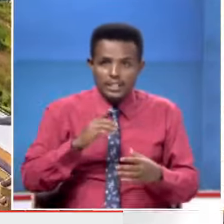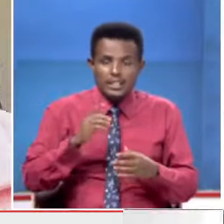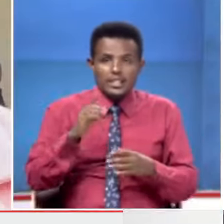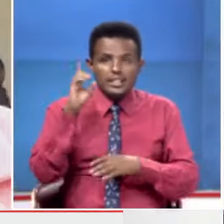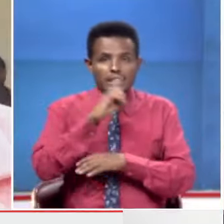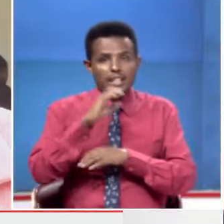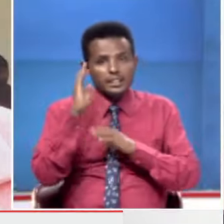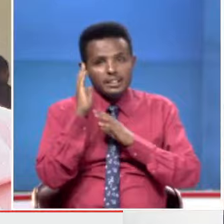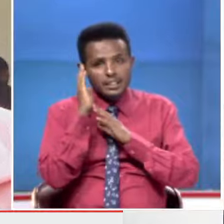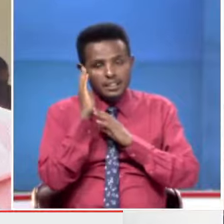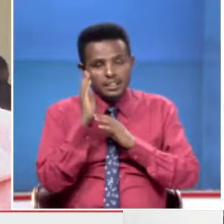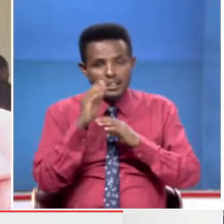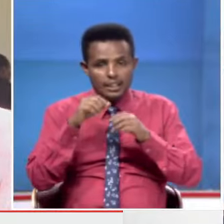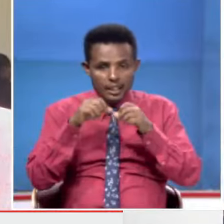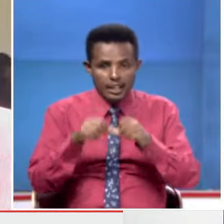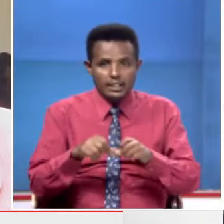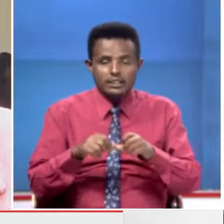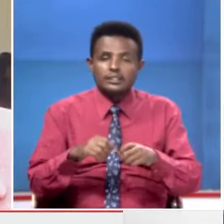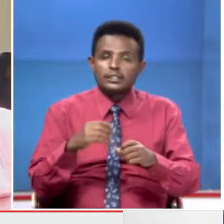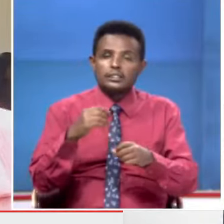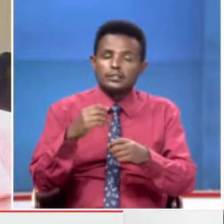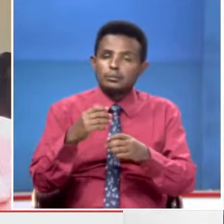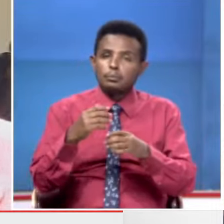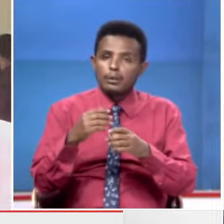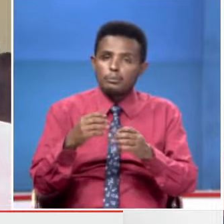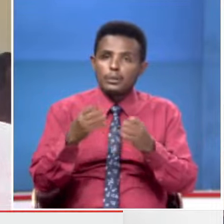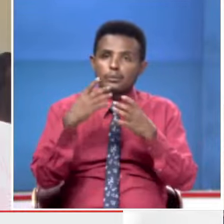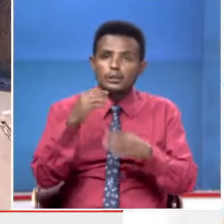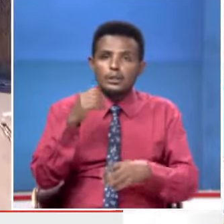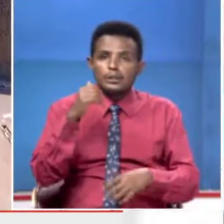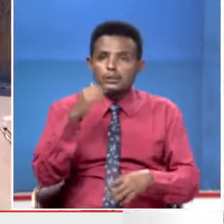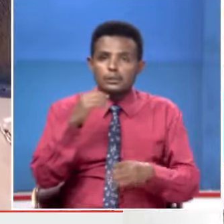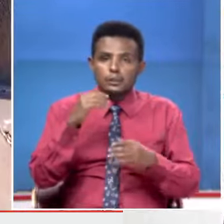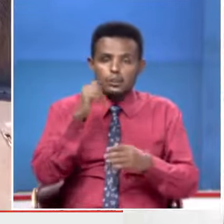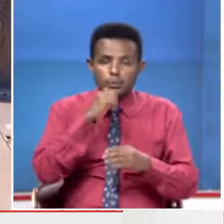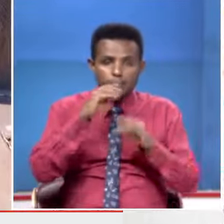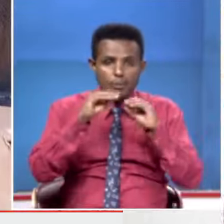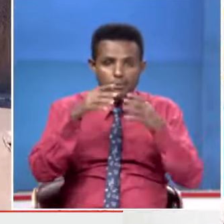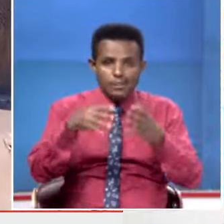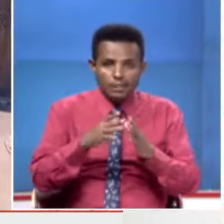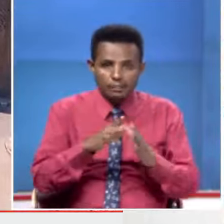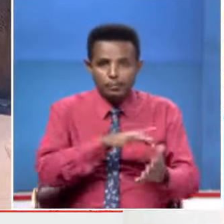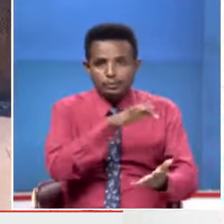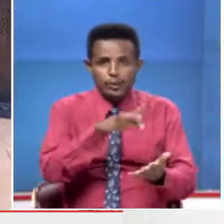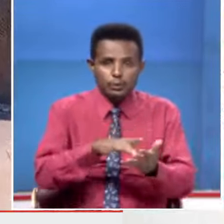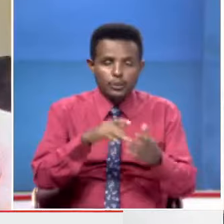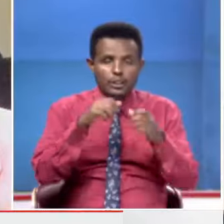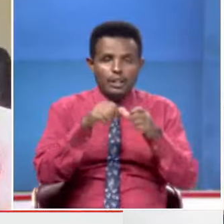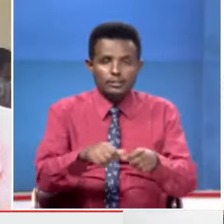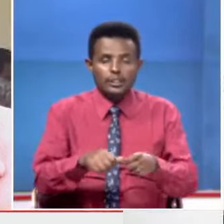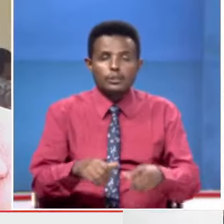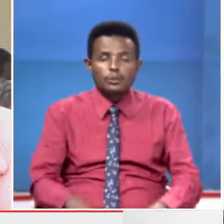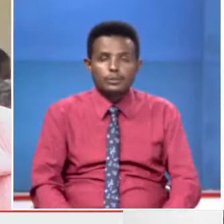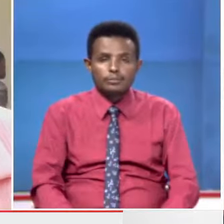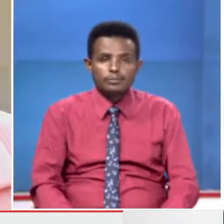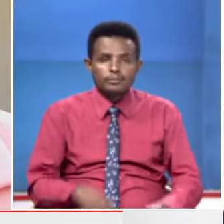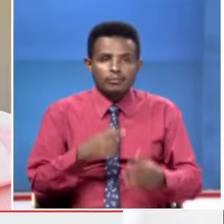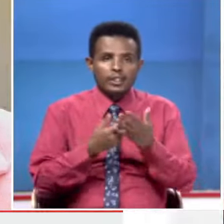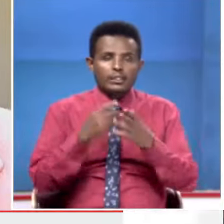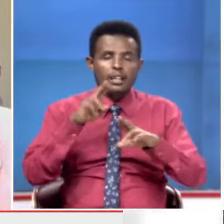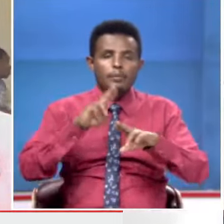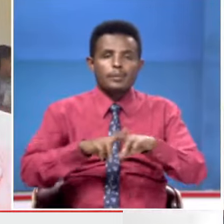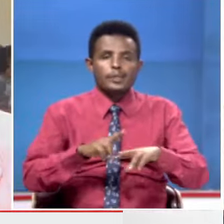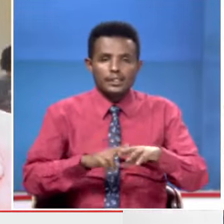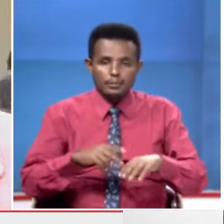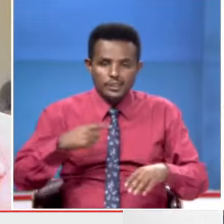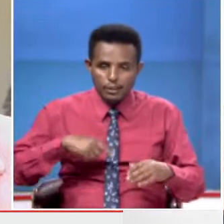አሉ። እነዚህ የዴኬር ሴንተሮች በአብዛኛው ሴት መምህራን ልጆቻችንን የህፃናት ማቆያ ሴንተሮች ናቸው። እዛ ላይ በማስቀመጥ እኛ